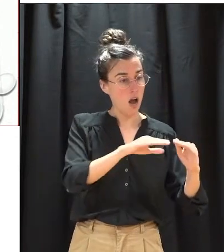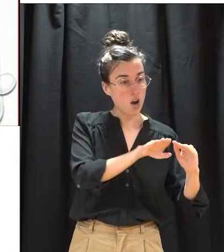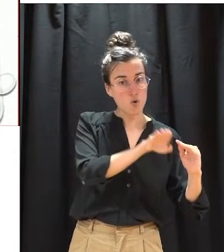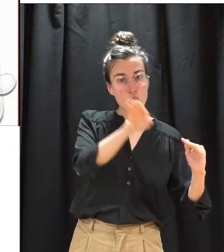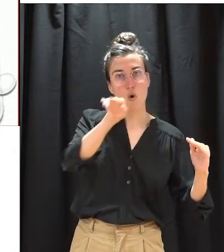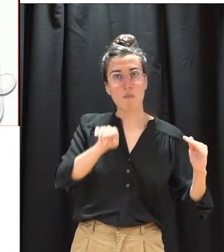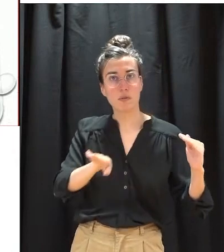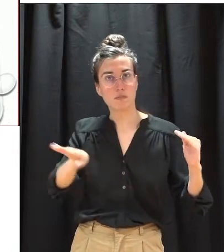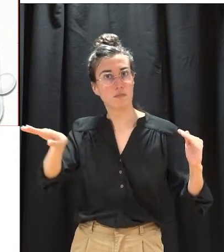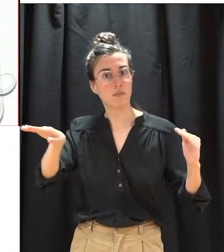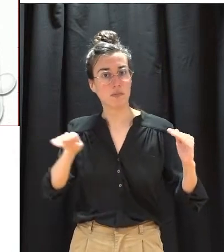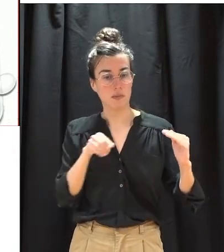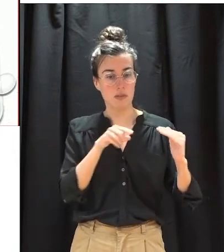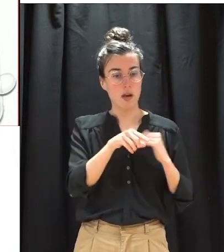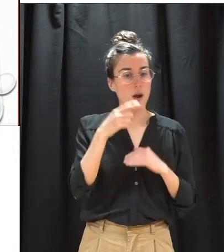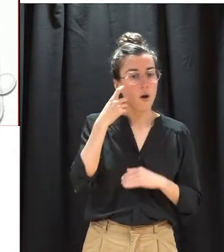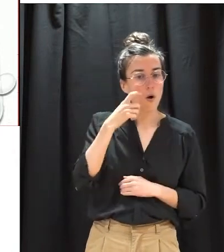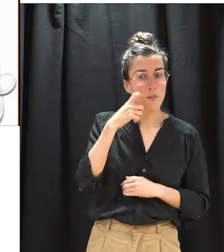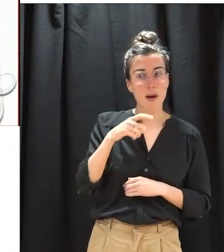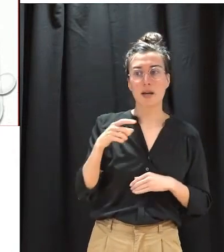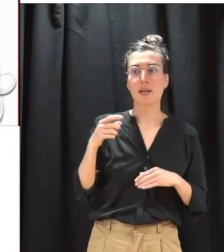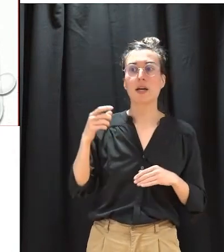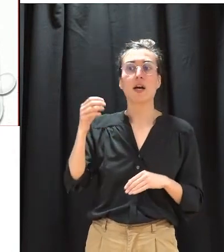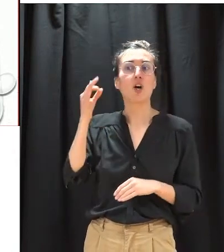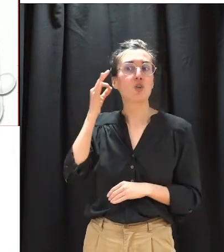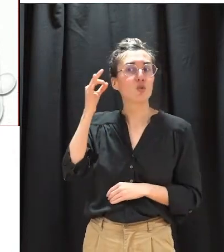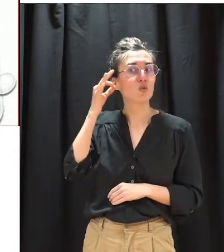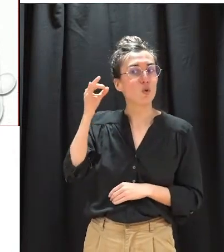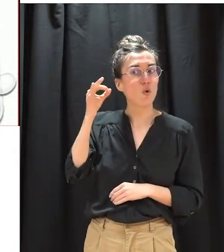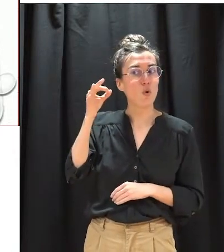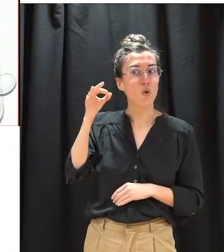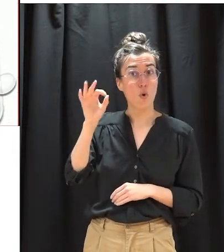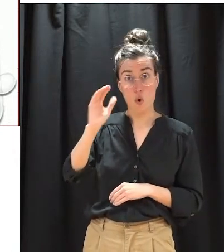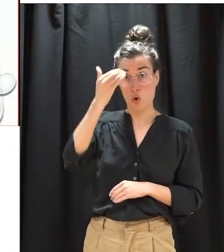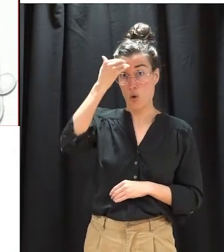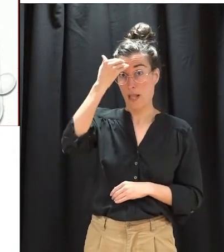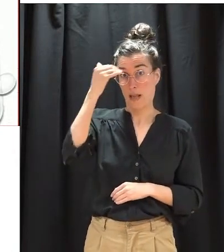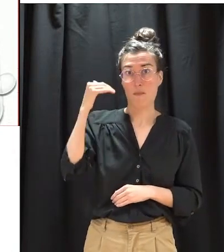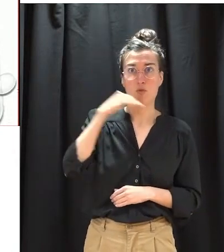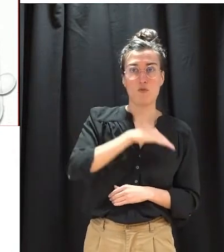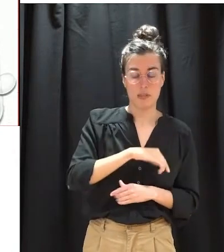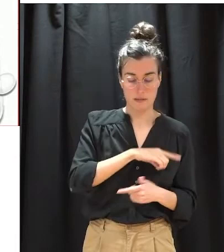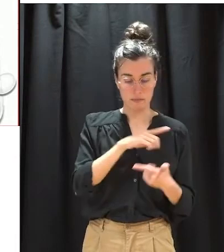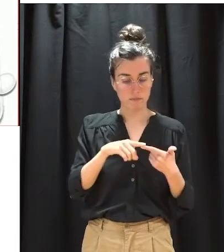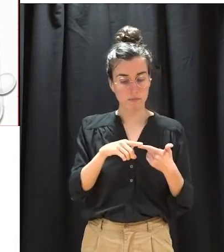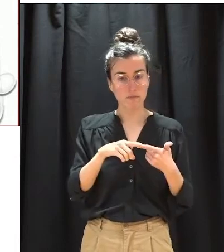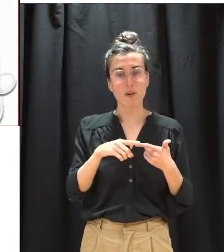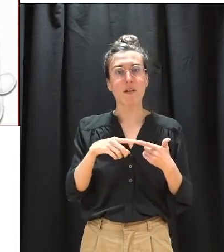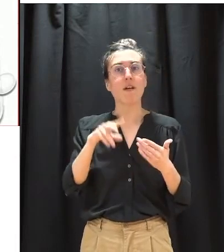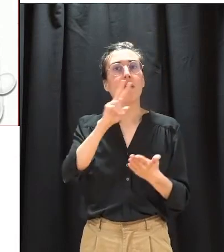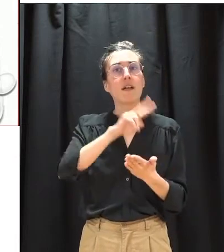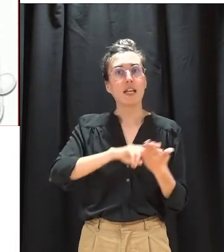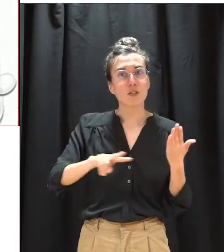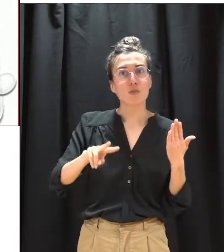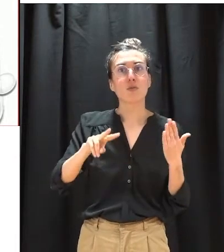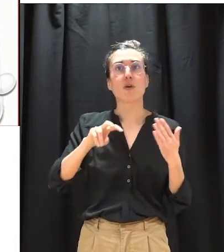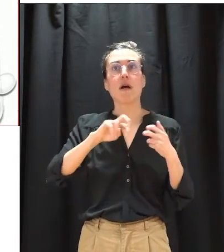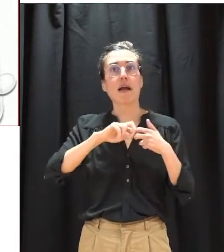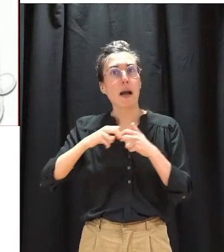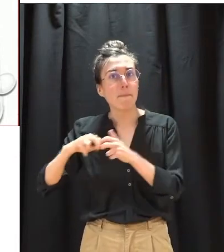phonologiques, qu'ils ont de meilleurs résultats au niveau de l'apprentissage du vocabulaire, de la grammaire et de la lecture, comparativement à des